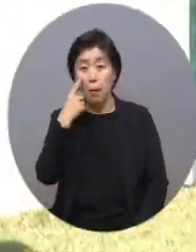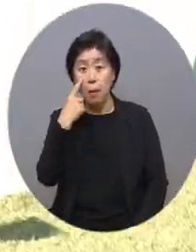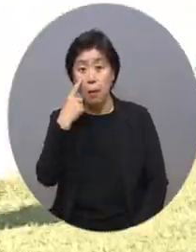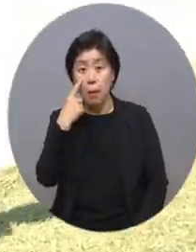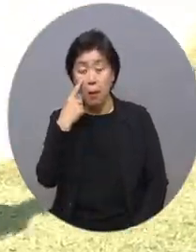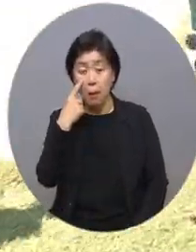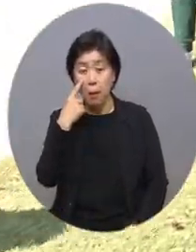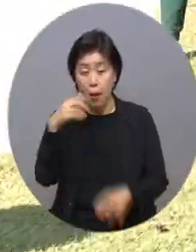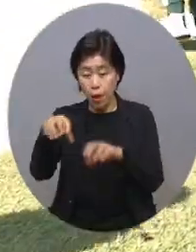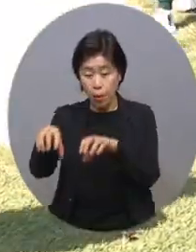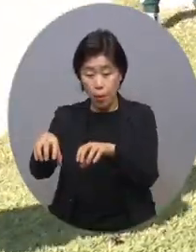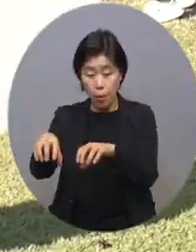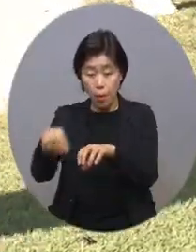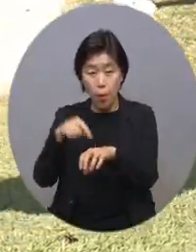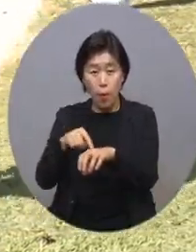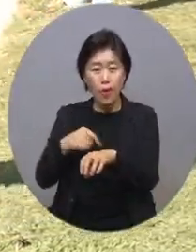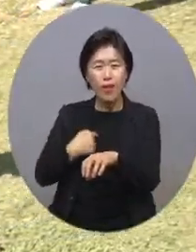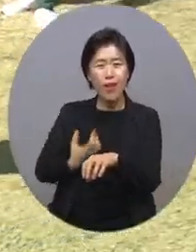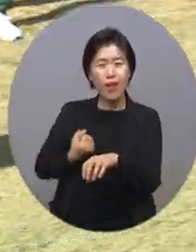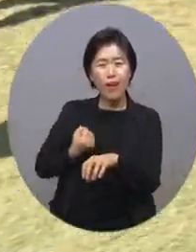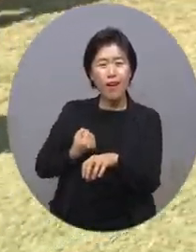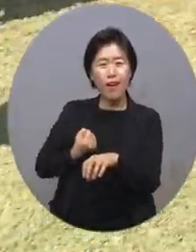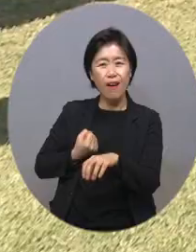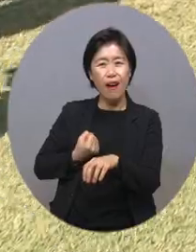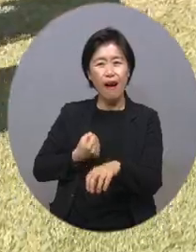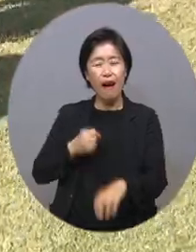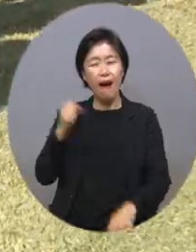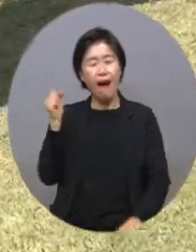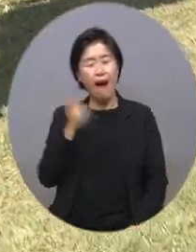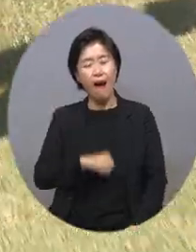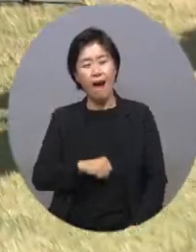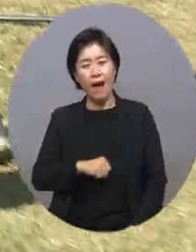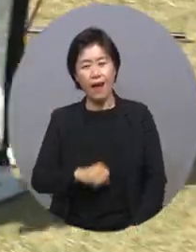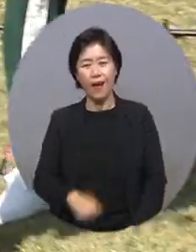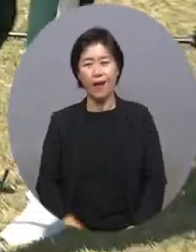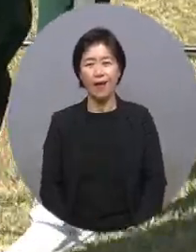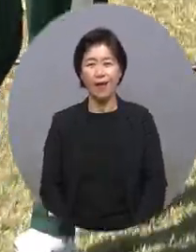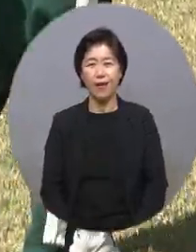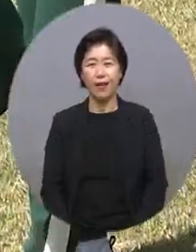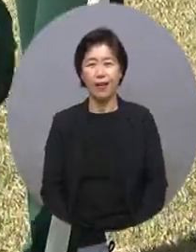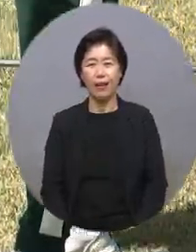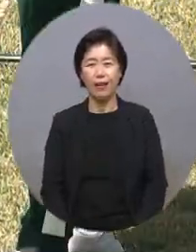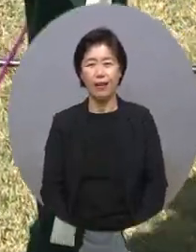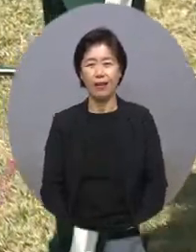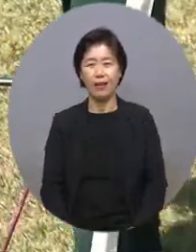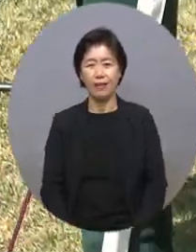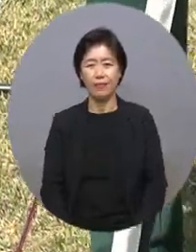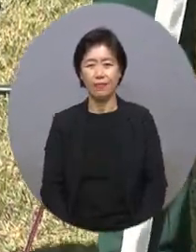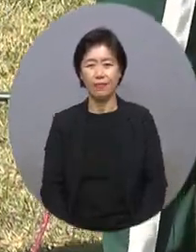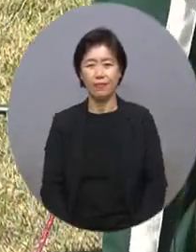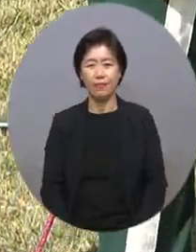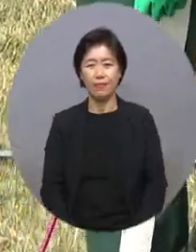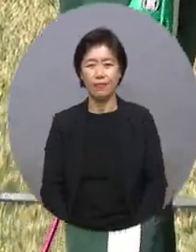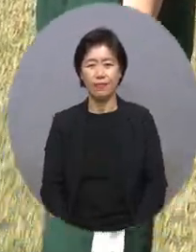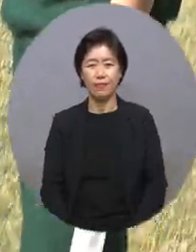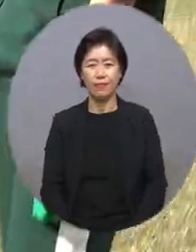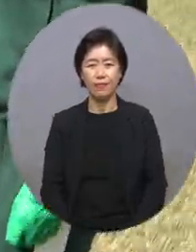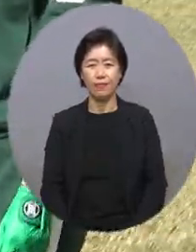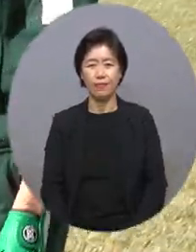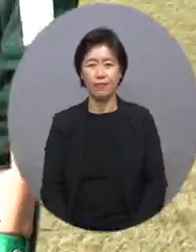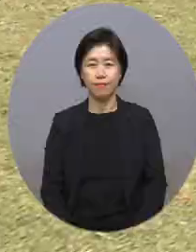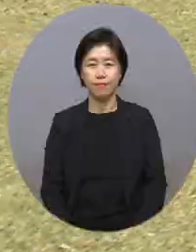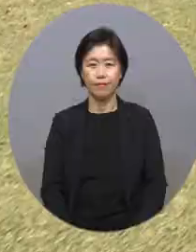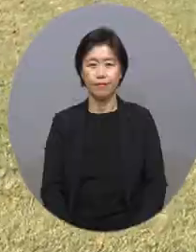같아. 야! 아니야, 뭐, 아, 대박. 아. 이거 채 열고 맞추면 됩니다. 채 열면 다